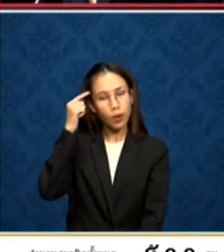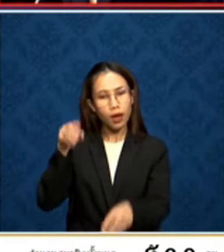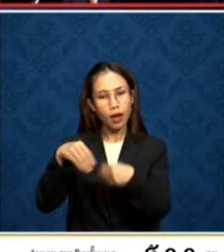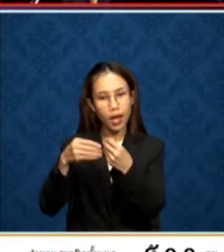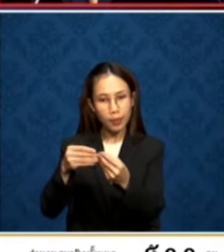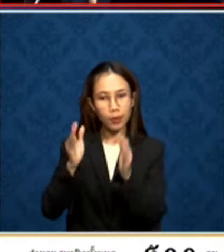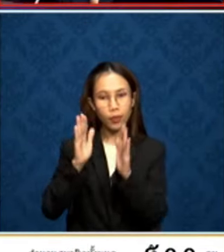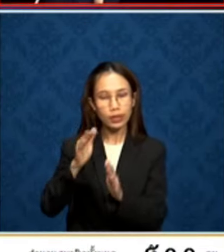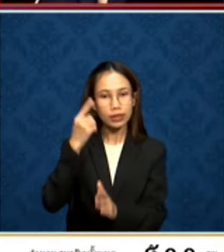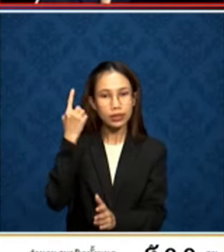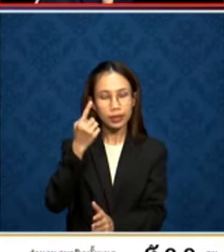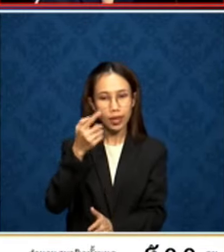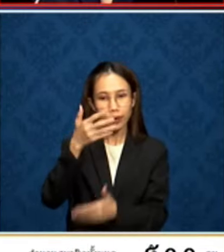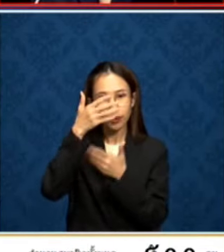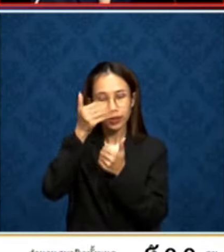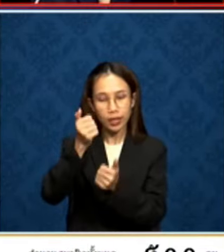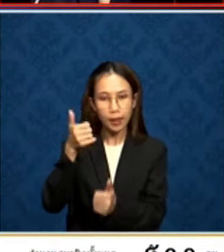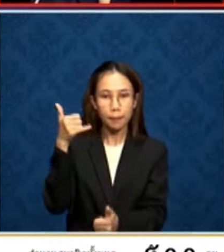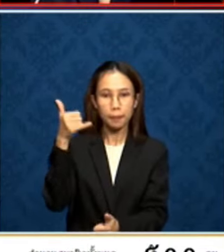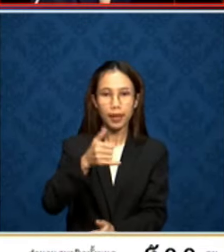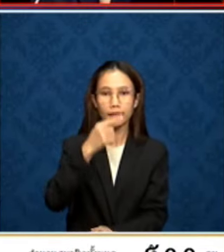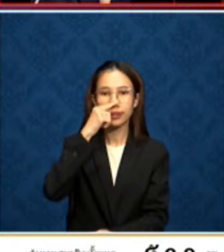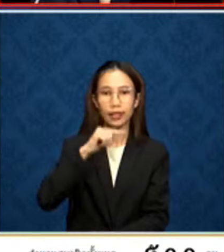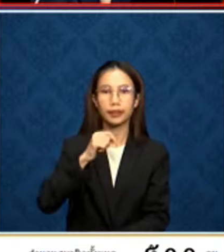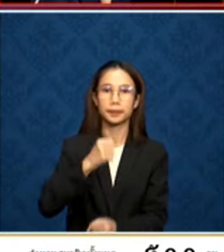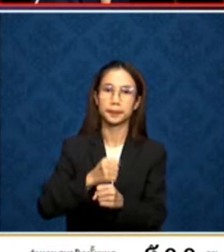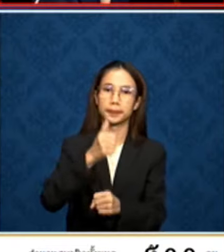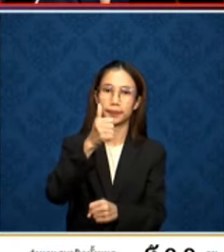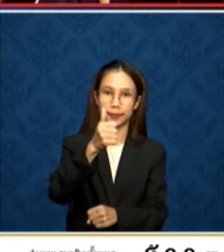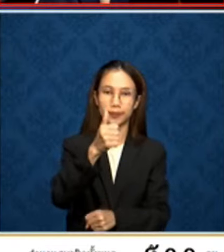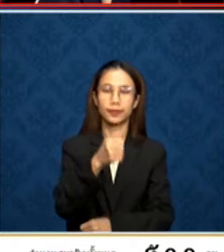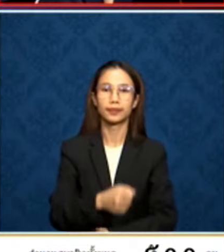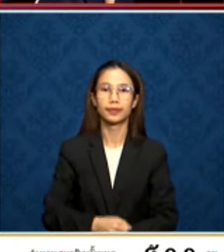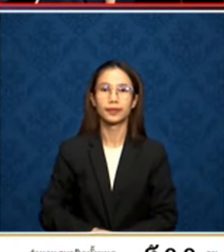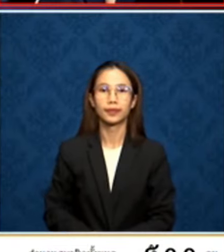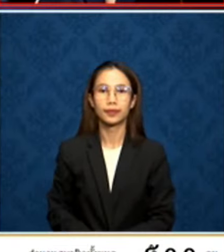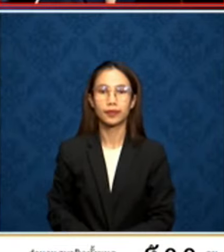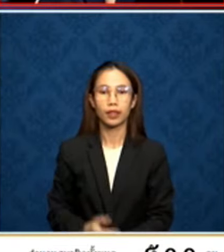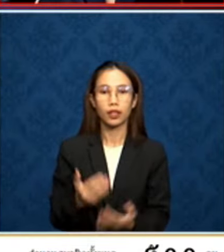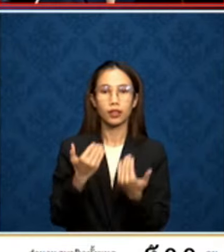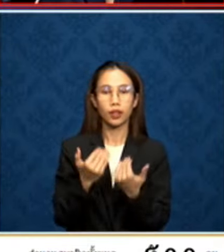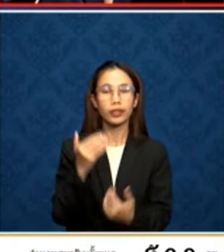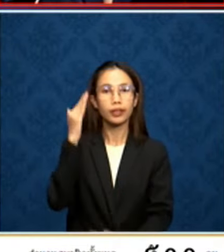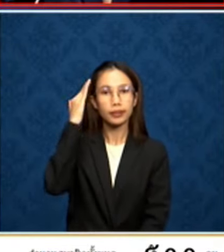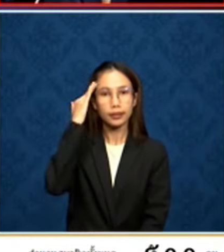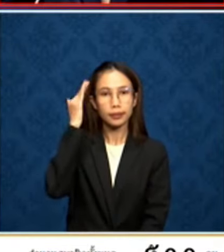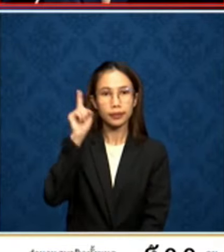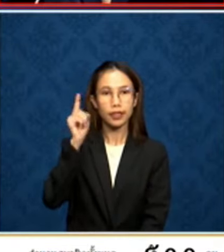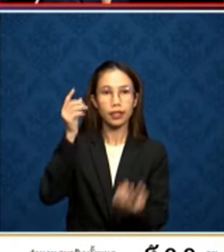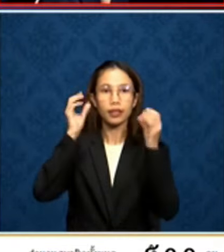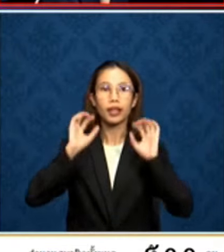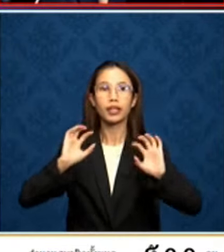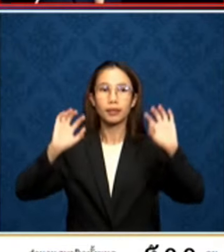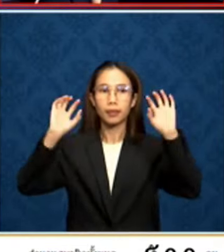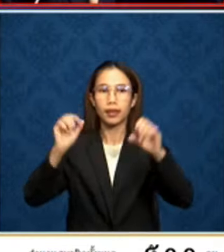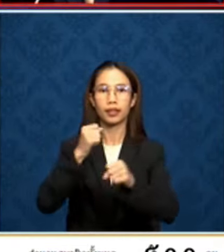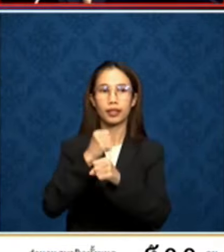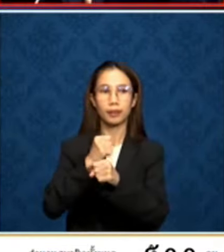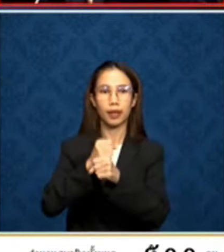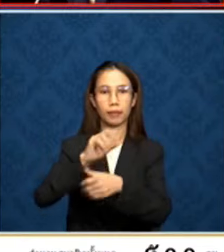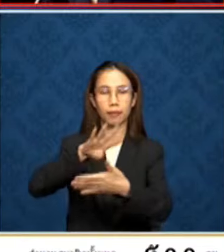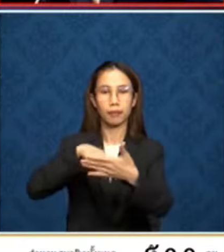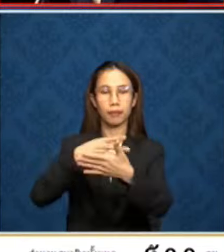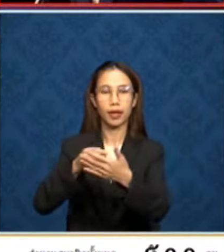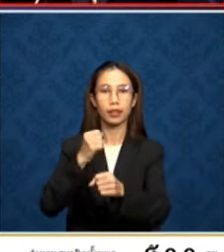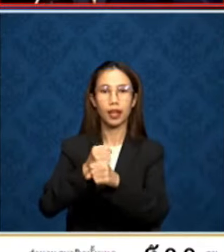ท่องเที่ยวให้เดินทางมาที่ประเทศไทยได้นะคะดิฉันทราบว่าขณะนี้ค่ะรัฐบาลกำลังดำเนินนโยบายจัด